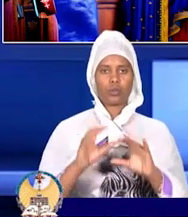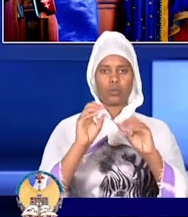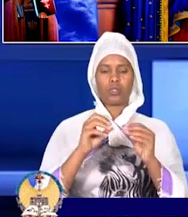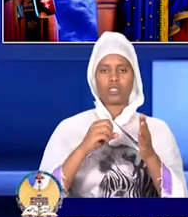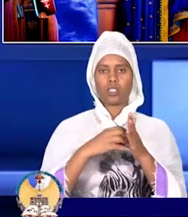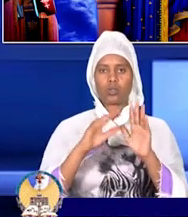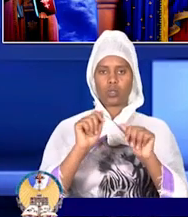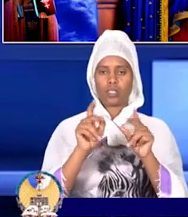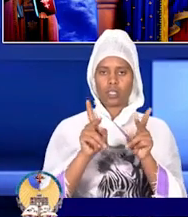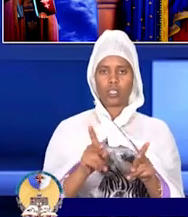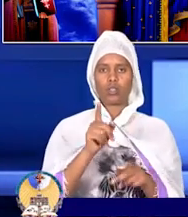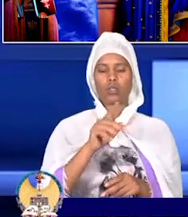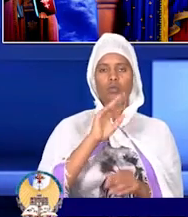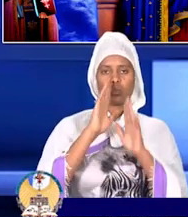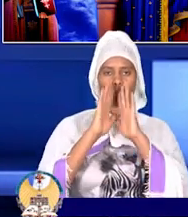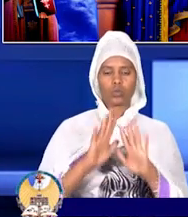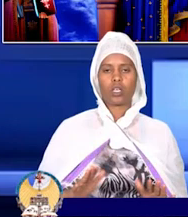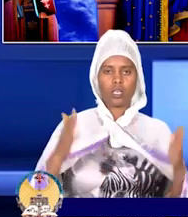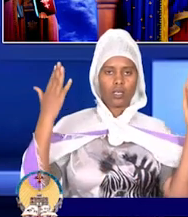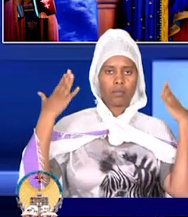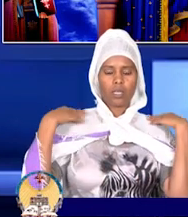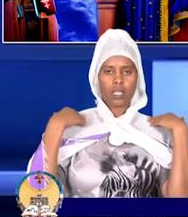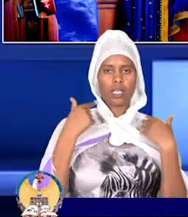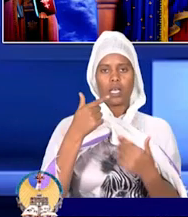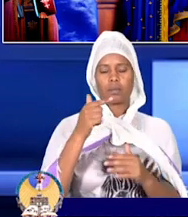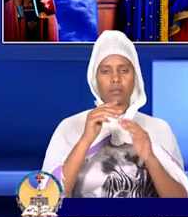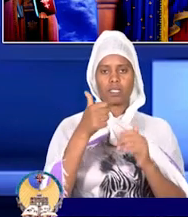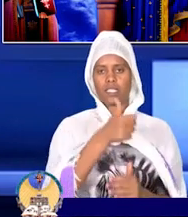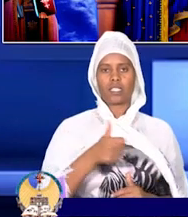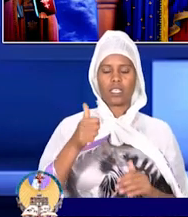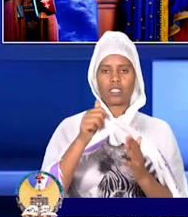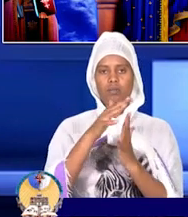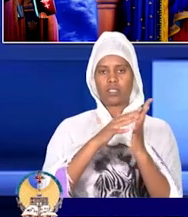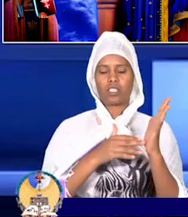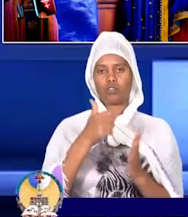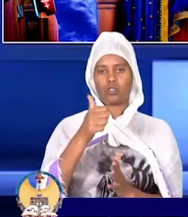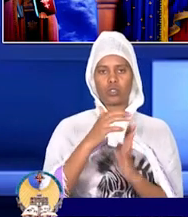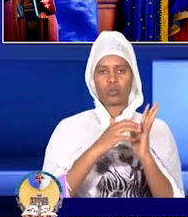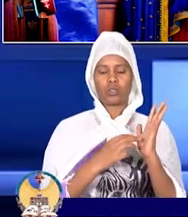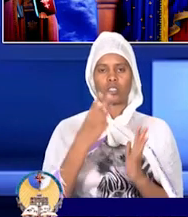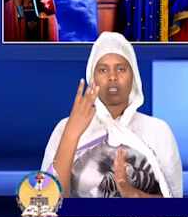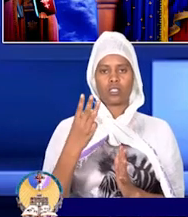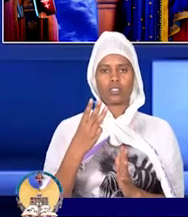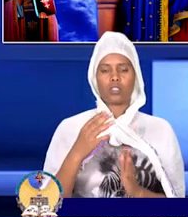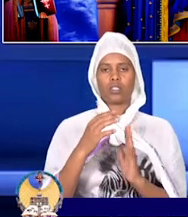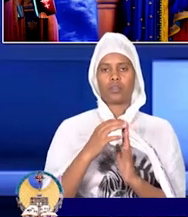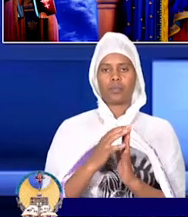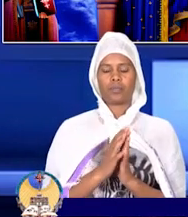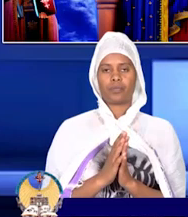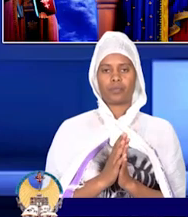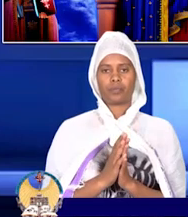አምላክና ክቡር ይው ስለዚህ ሆነ ከአተም ቅዱሳን መላእክት አብ ትንቢተ ኢሳይያስ ምዕራፍ 6 ቁጥር